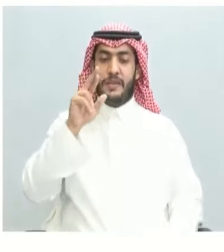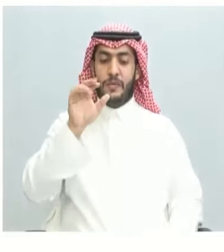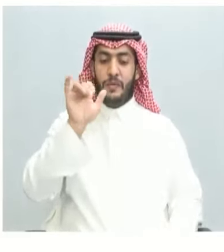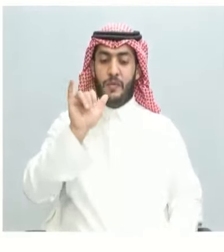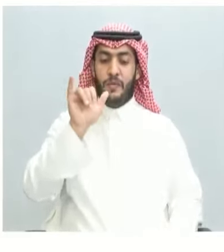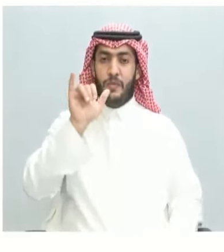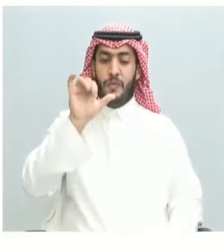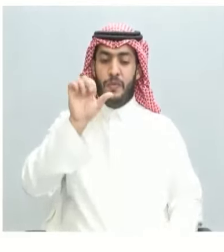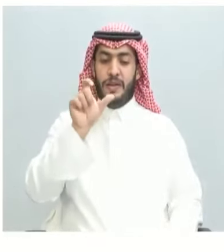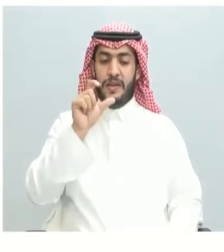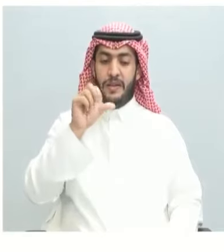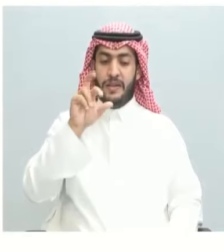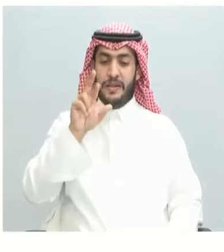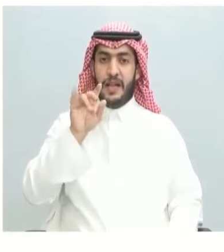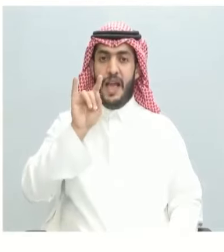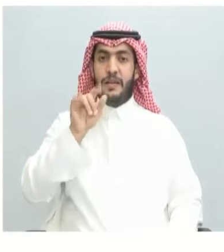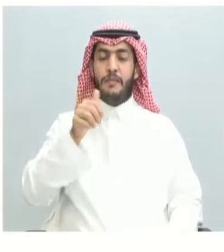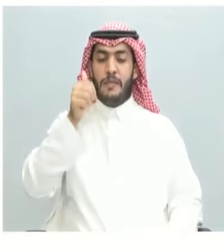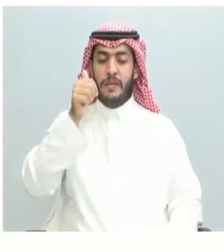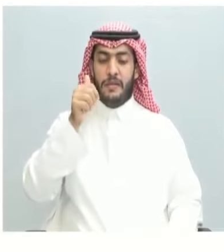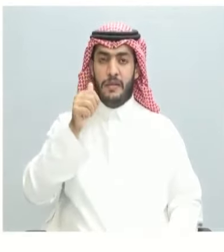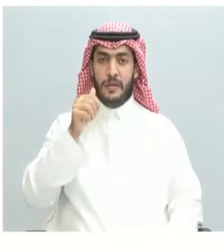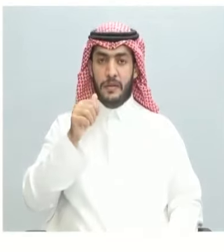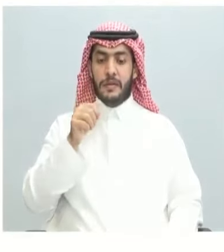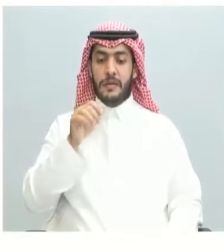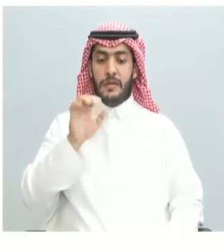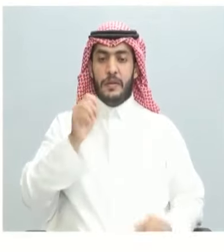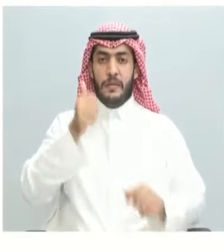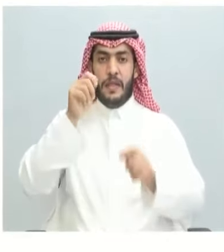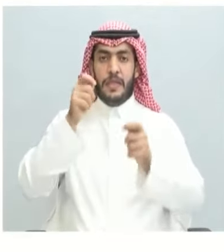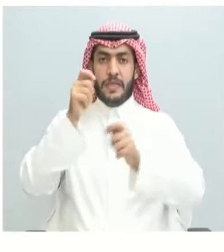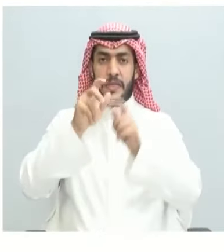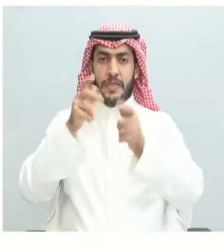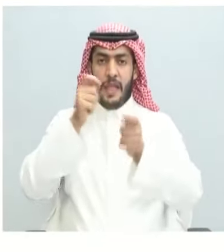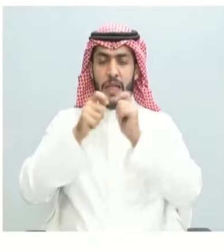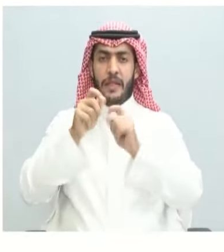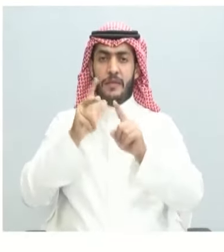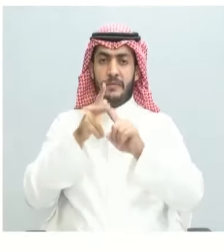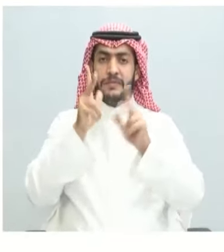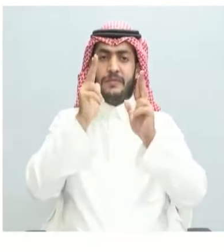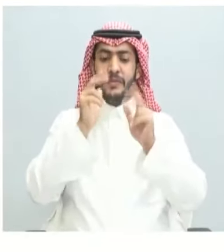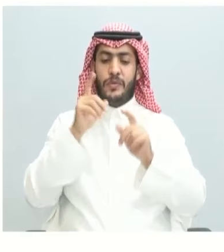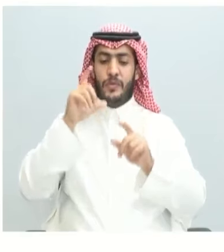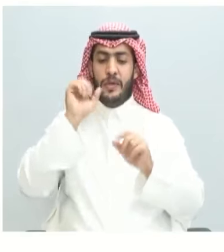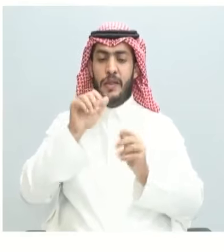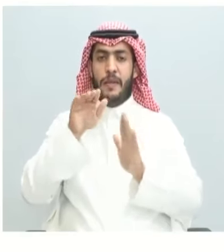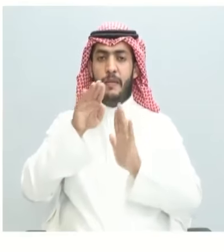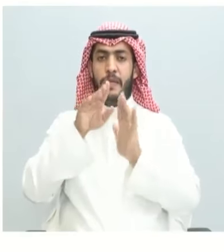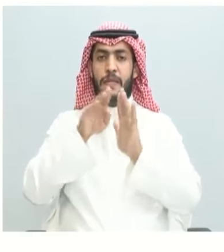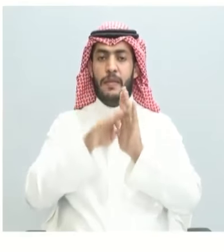والذي يوفر لنا التحرير او يسمح لنا بتحرير وتحسين الصور بالاضافه الى ادوات اخرى موجوده في